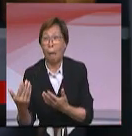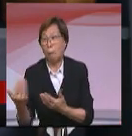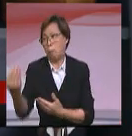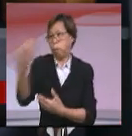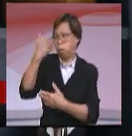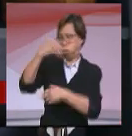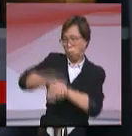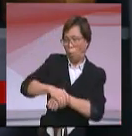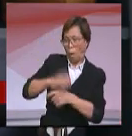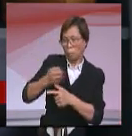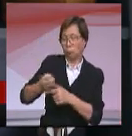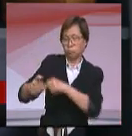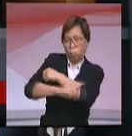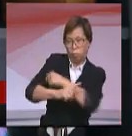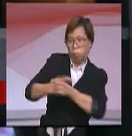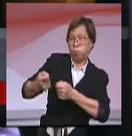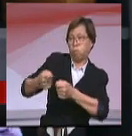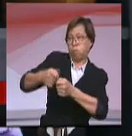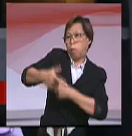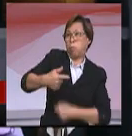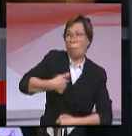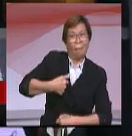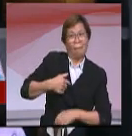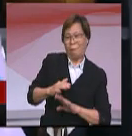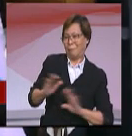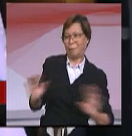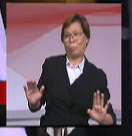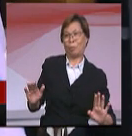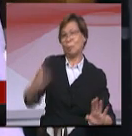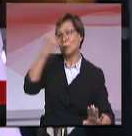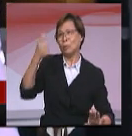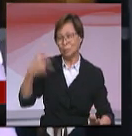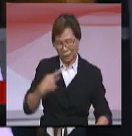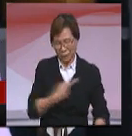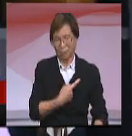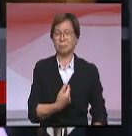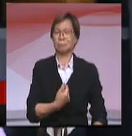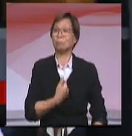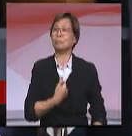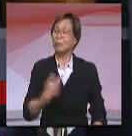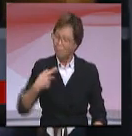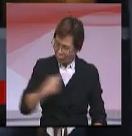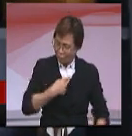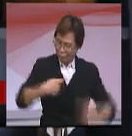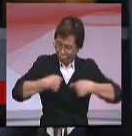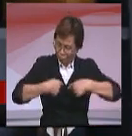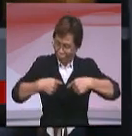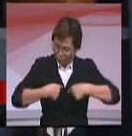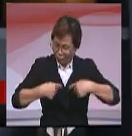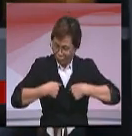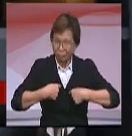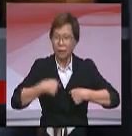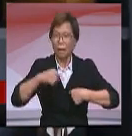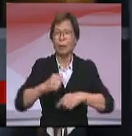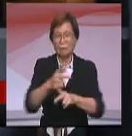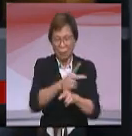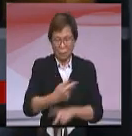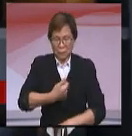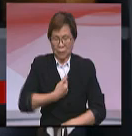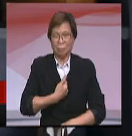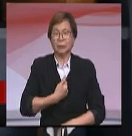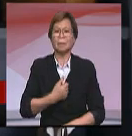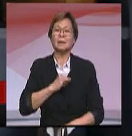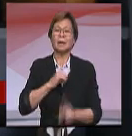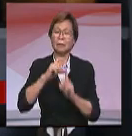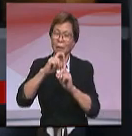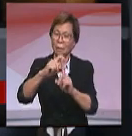ataupun diberikan kompaun. Kerana kita sendirilah yang mampu untuk melindungi diri kita. Saya sebutkan